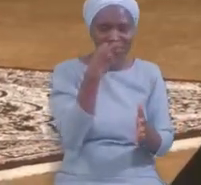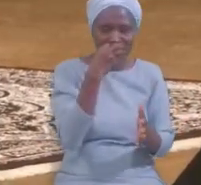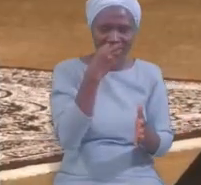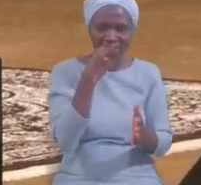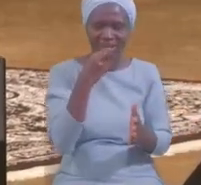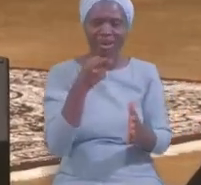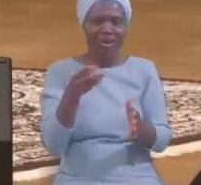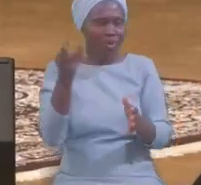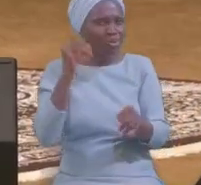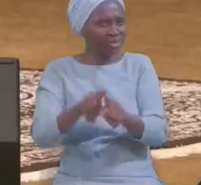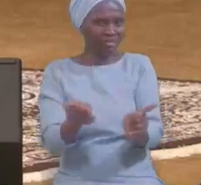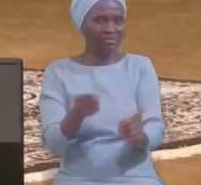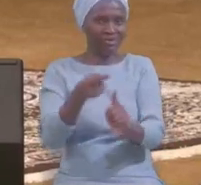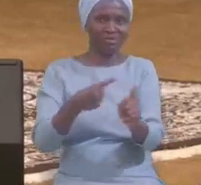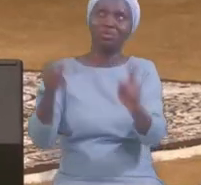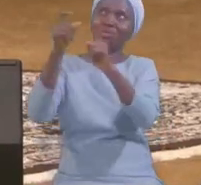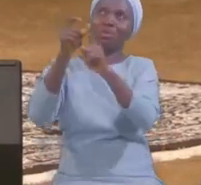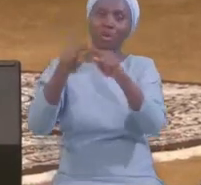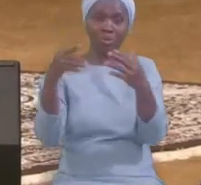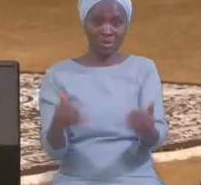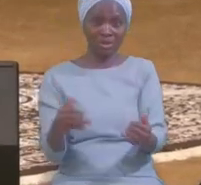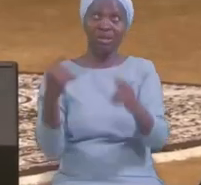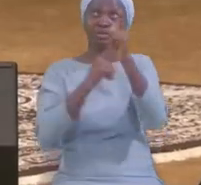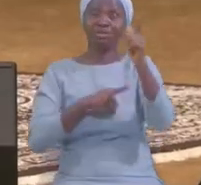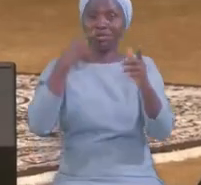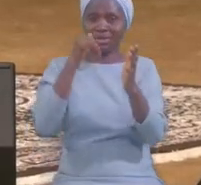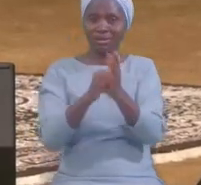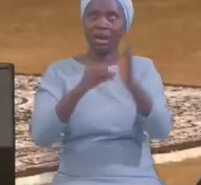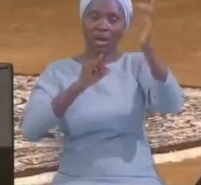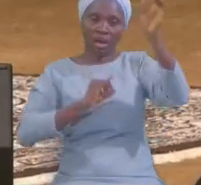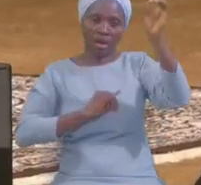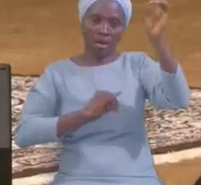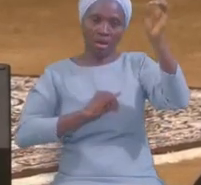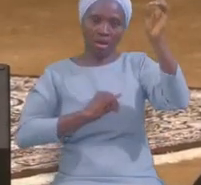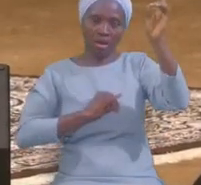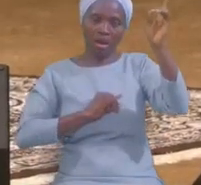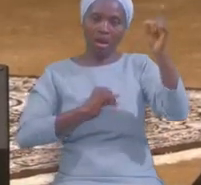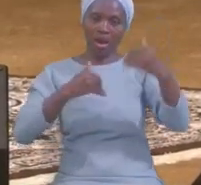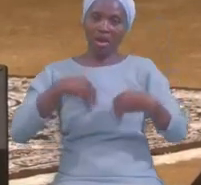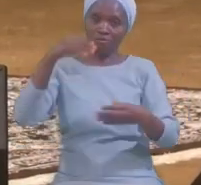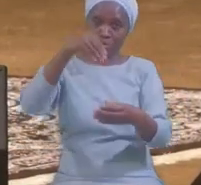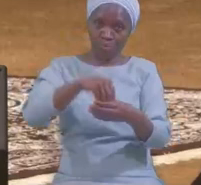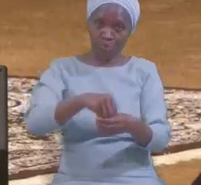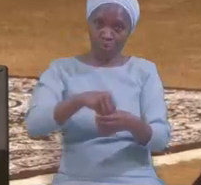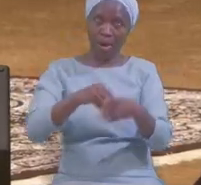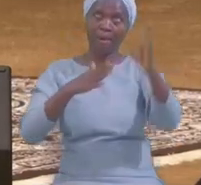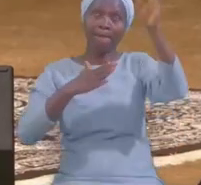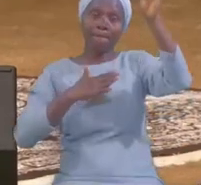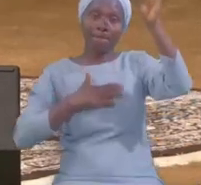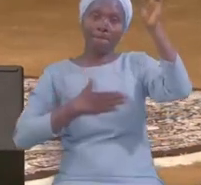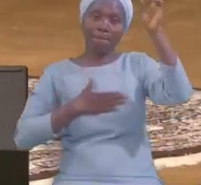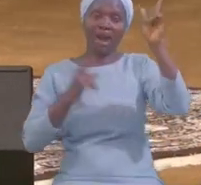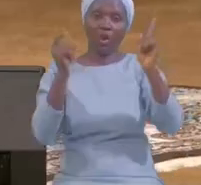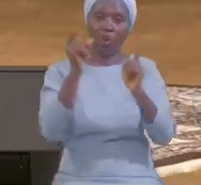Maintenant, l'Éternel a dit que moi-même, je mets mes paroles dans ta